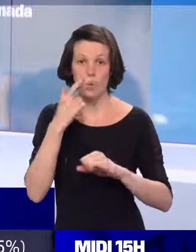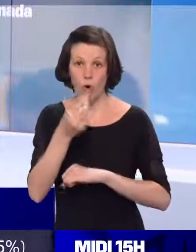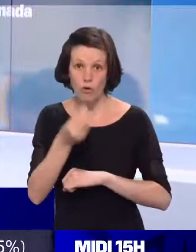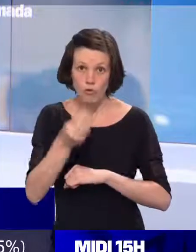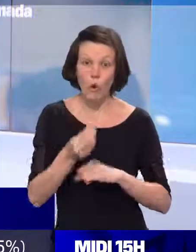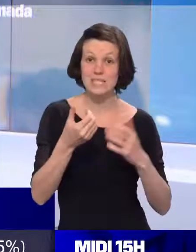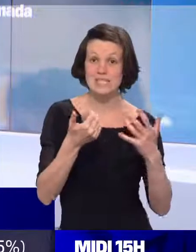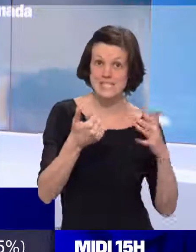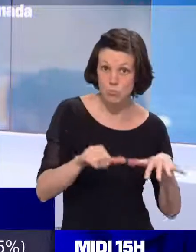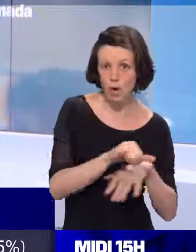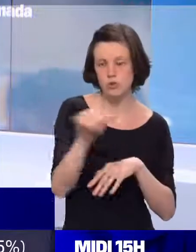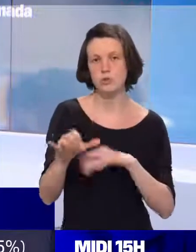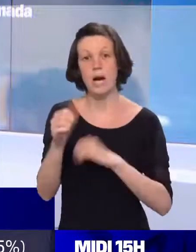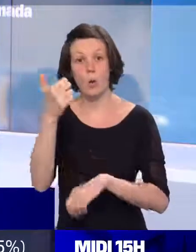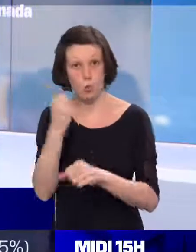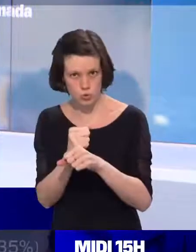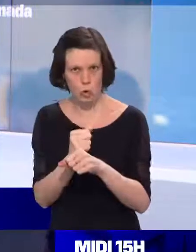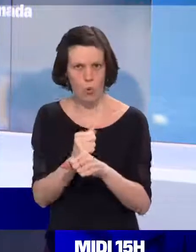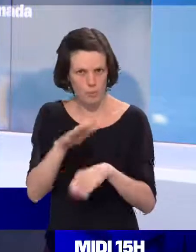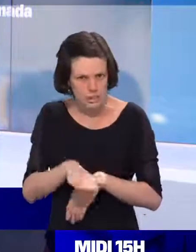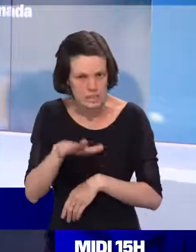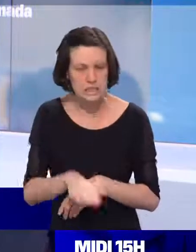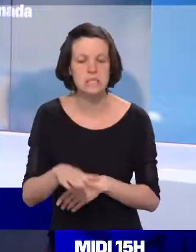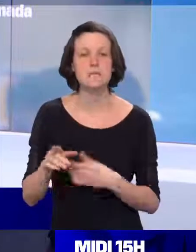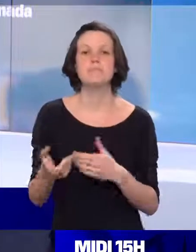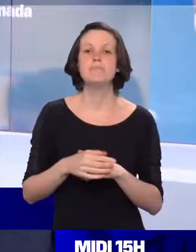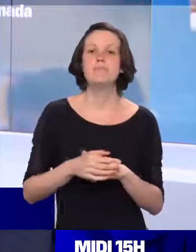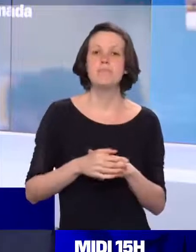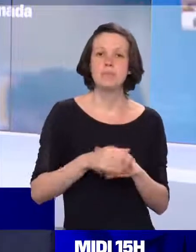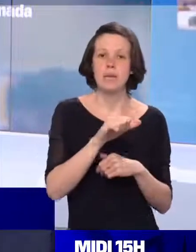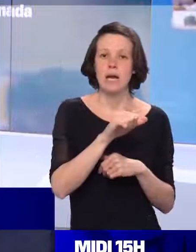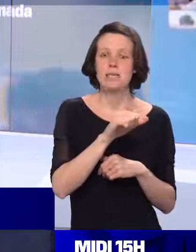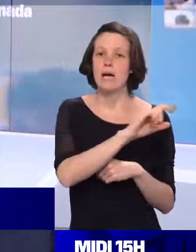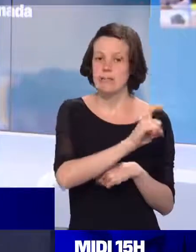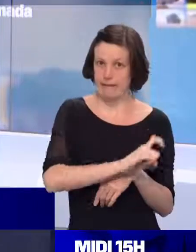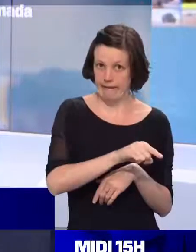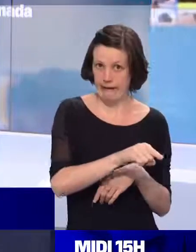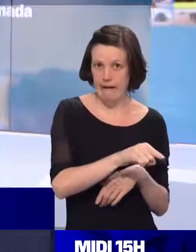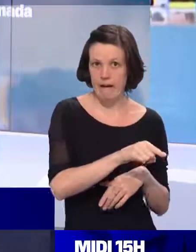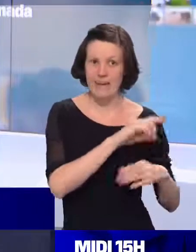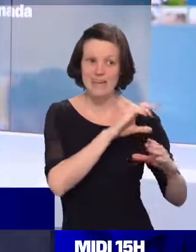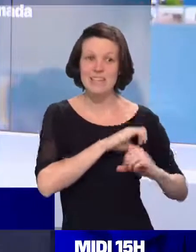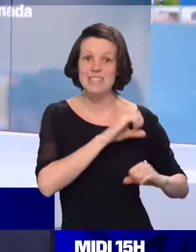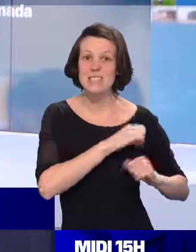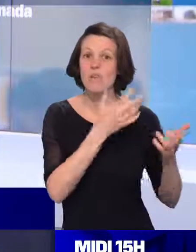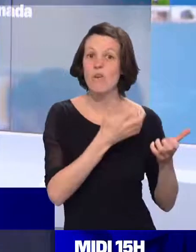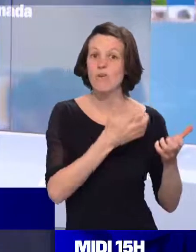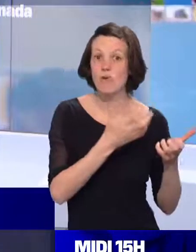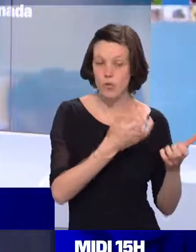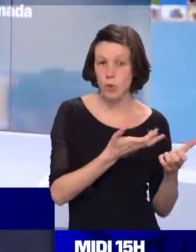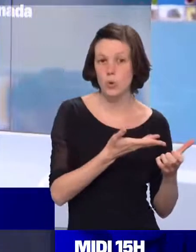et au Canada. Côté AstraZeneca, en revanche, les essais ont été avortés par le partenaire, l'université